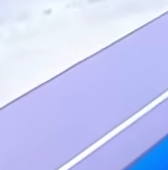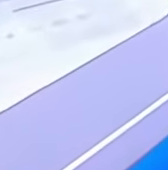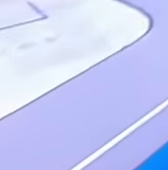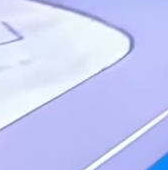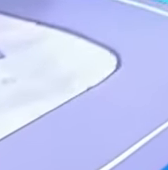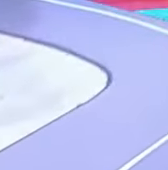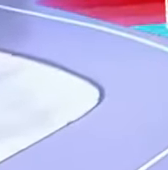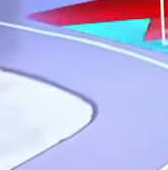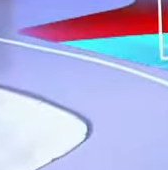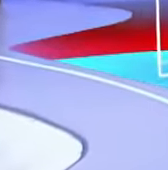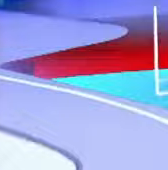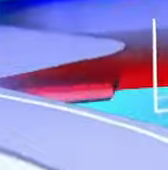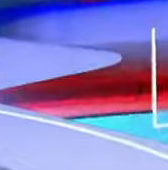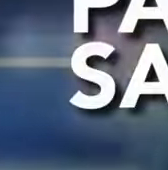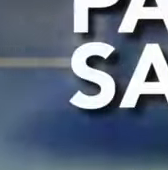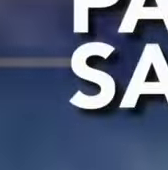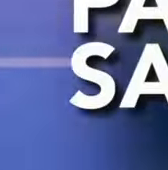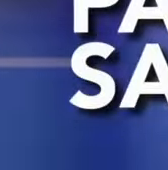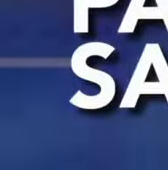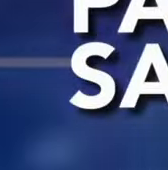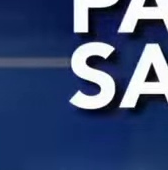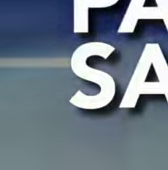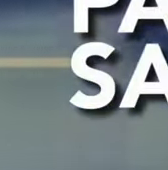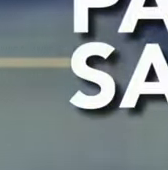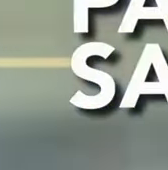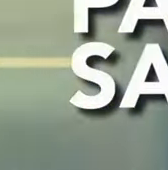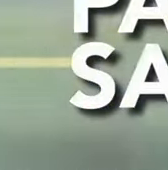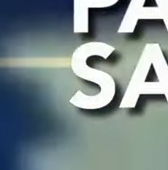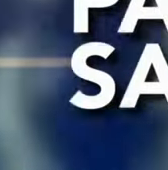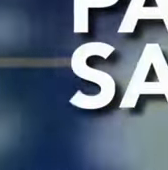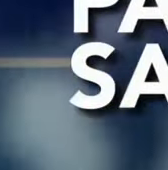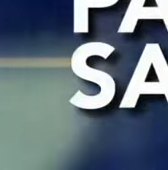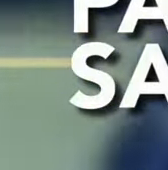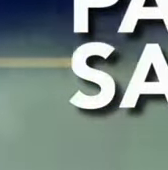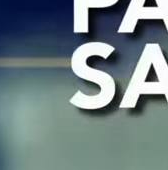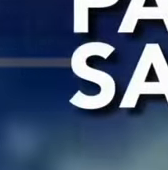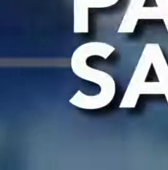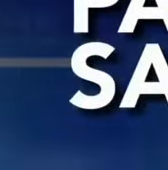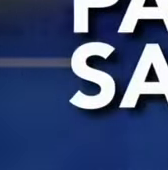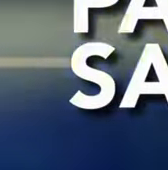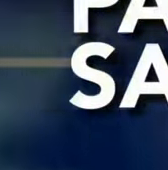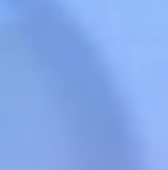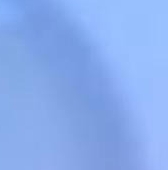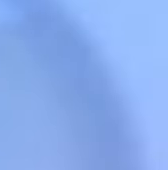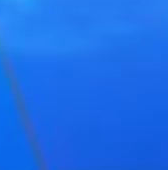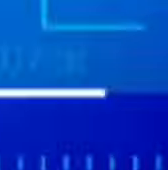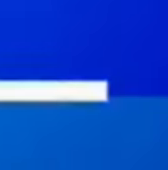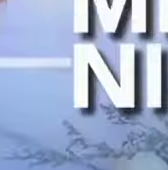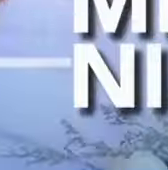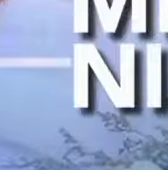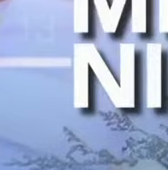Susunod na, Universidad sa Michigan binulabog ng pamamaril.